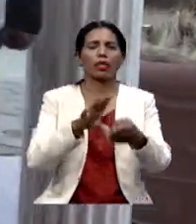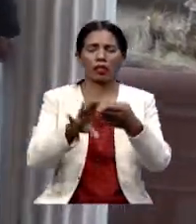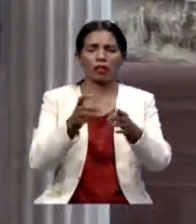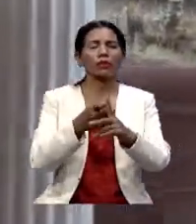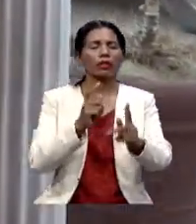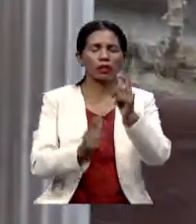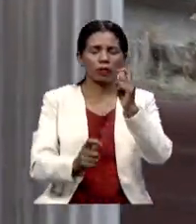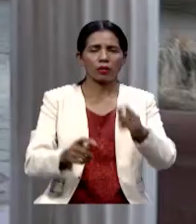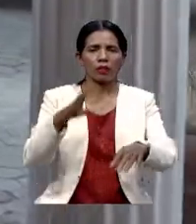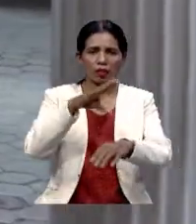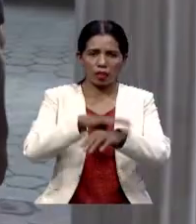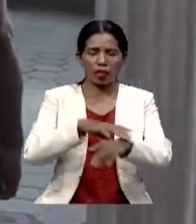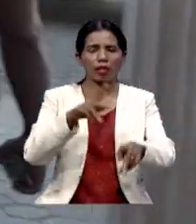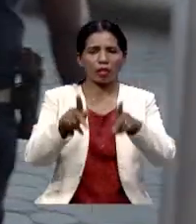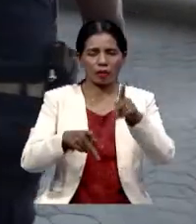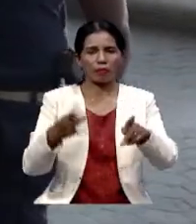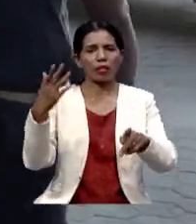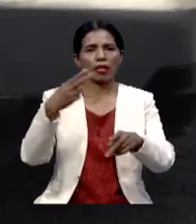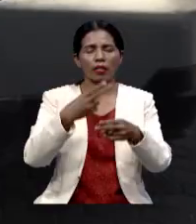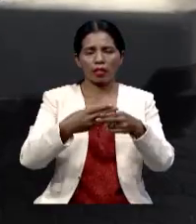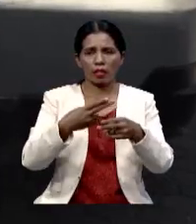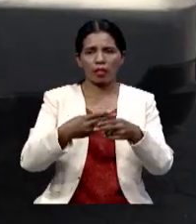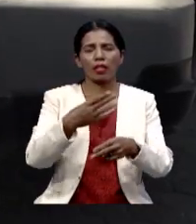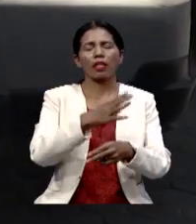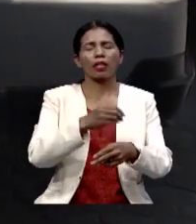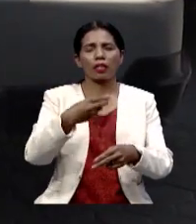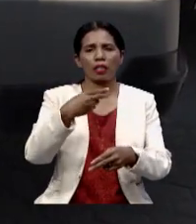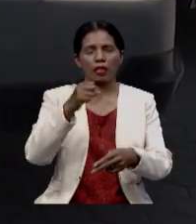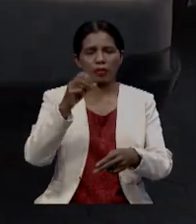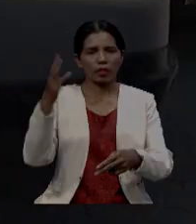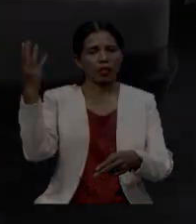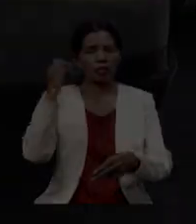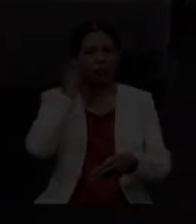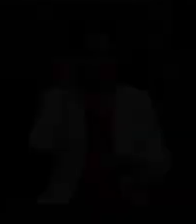suspeito e na residência Mascarenhas. João Carlos Marido da Costa, Gemen.